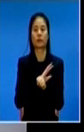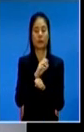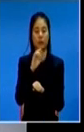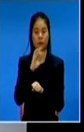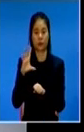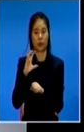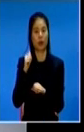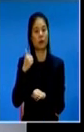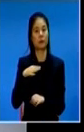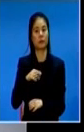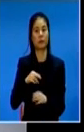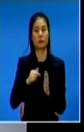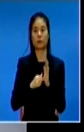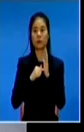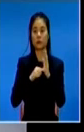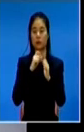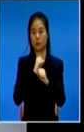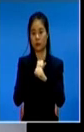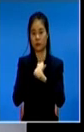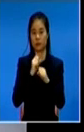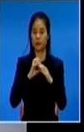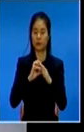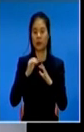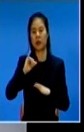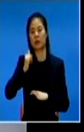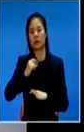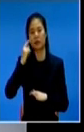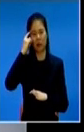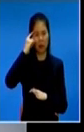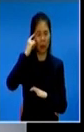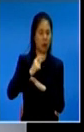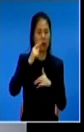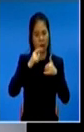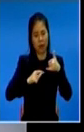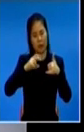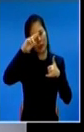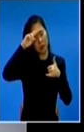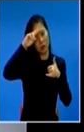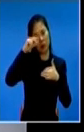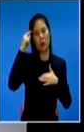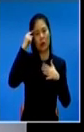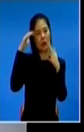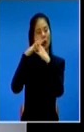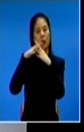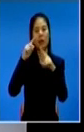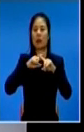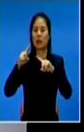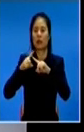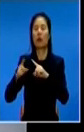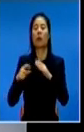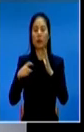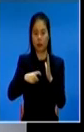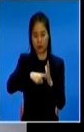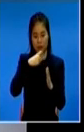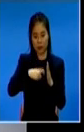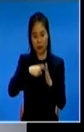ก็ผมก็ยกตัวอย่างว่าถ้าเกิด1ใน7เกิดเพี้ยนไปเป็นโรคประสาทขึ้นมาอะไรเนี่ยมันก็มีเหตุผลเราจึงต้องเปิดช่องให้แต่